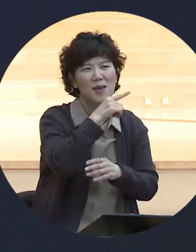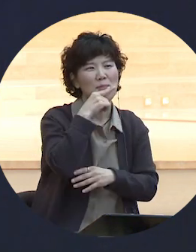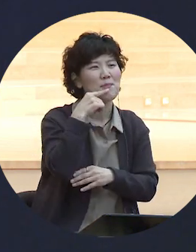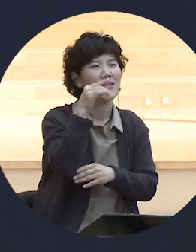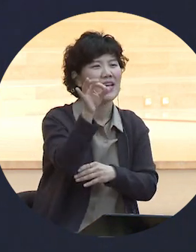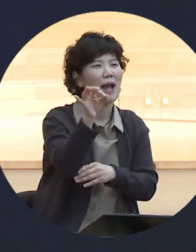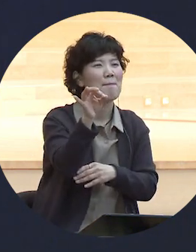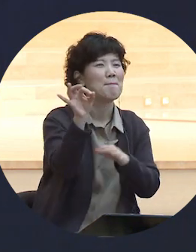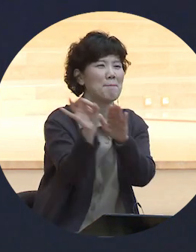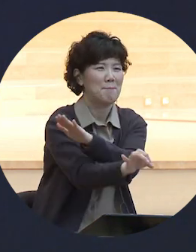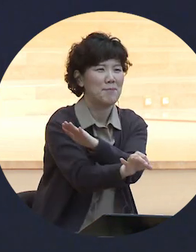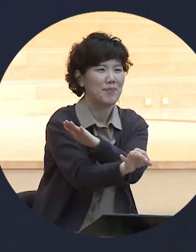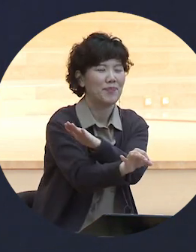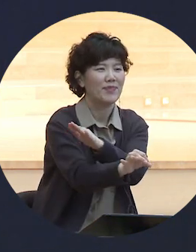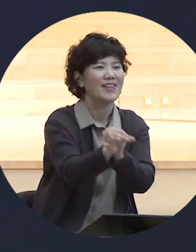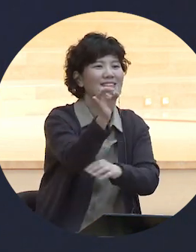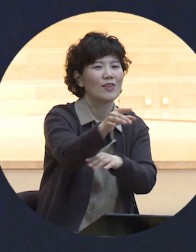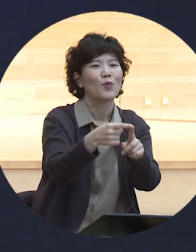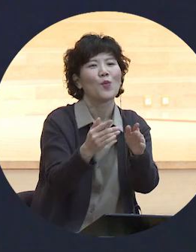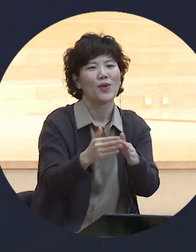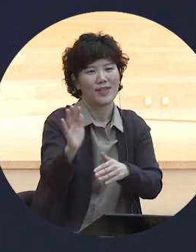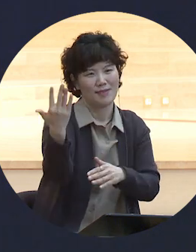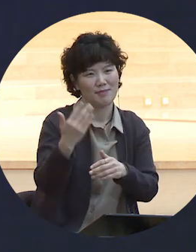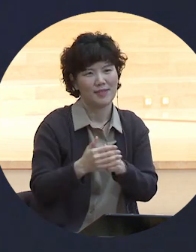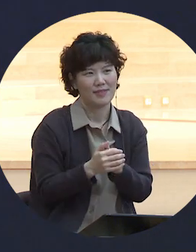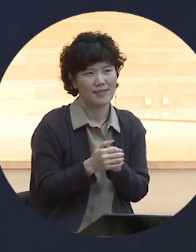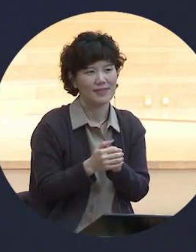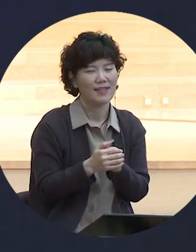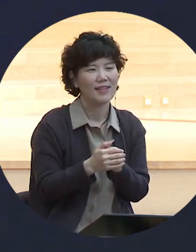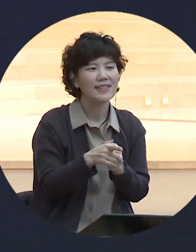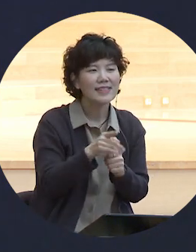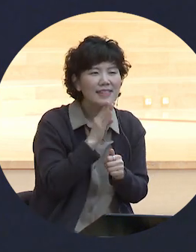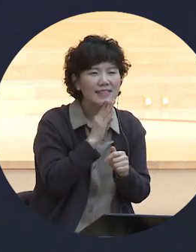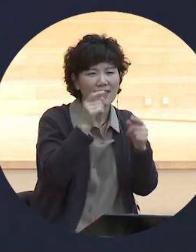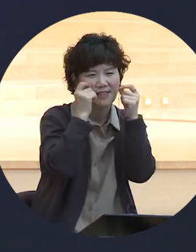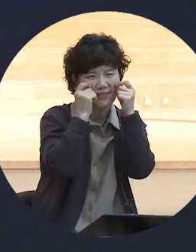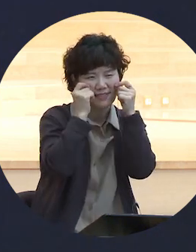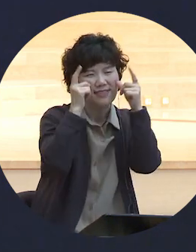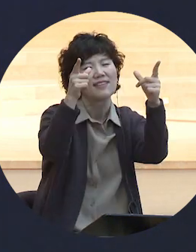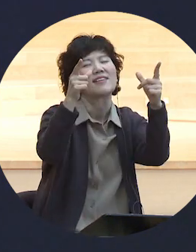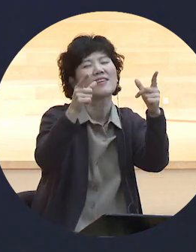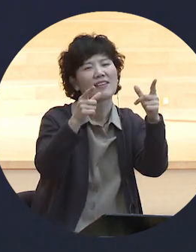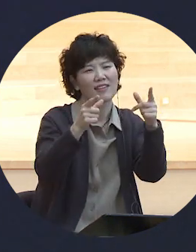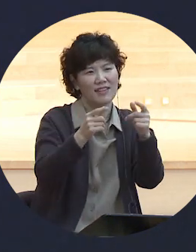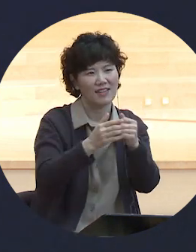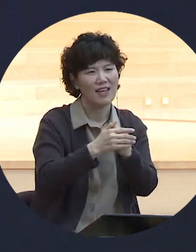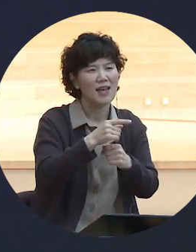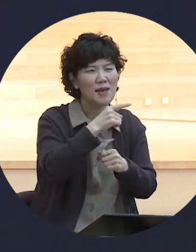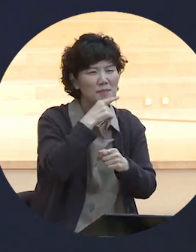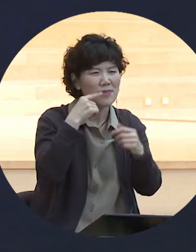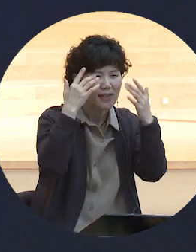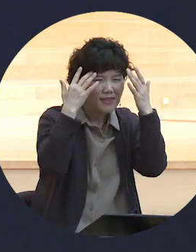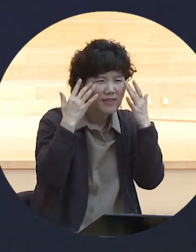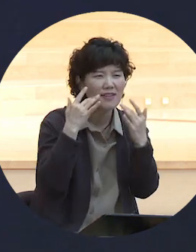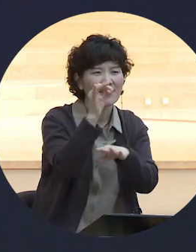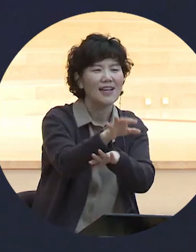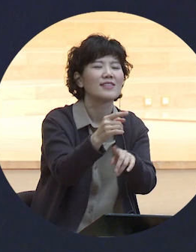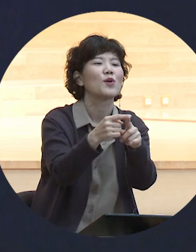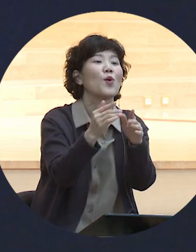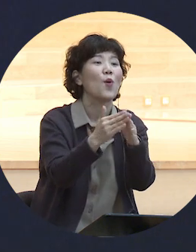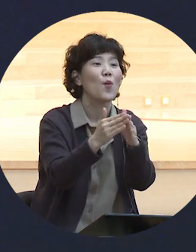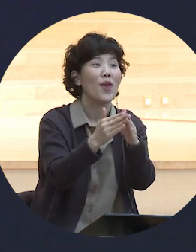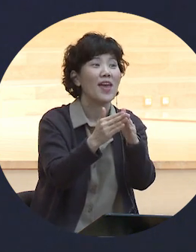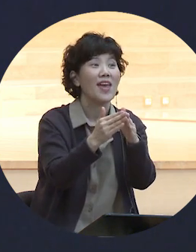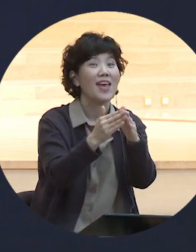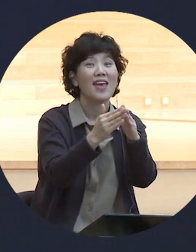피값을 지르신 교회. 이게 진짜로 깨달아지면 피 흘려 사신 교회를 그 다음 가사가